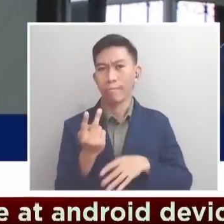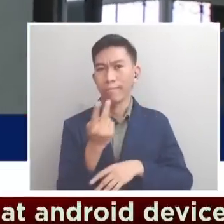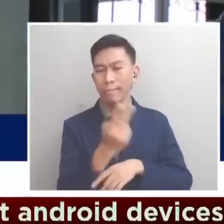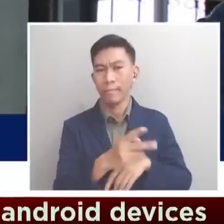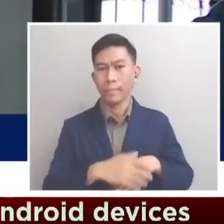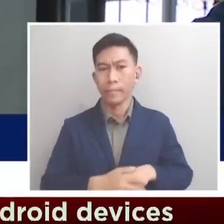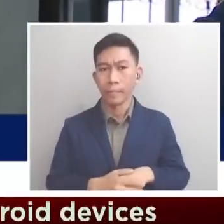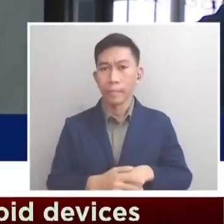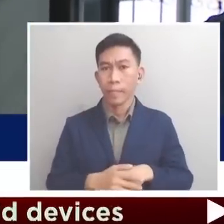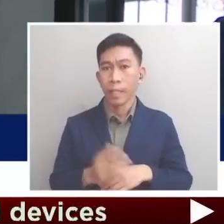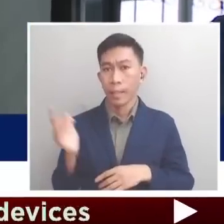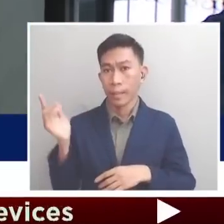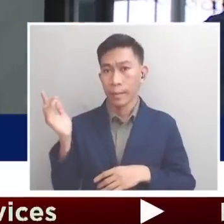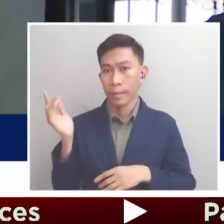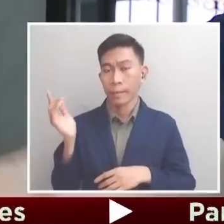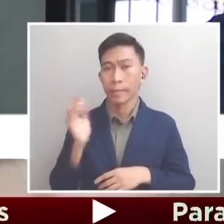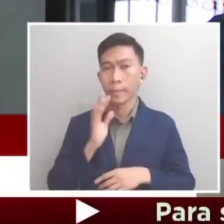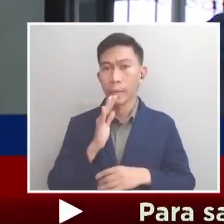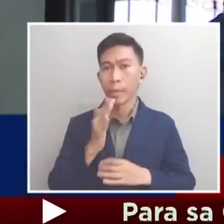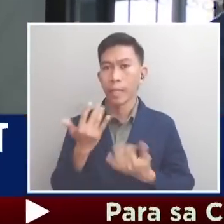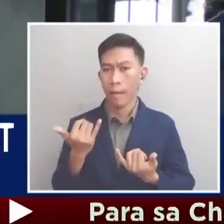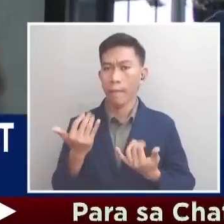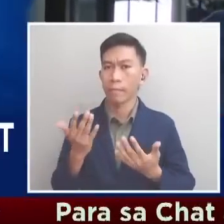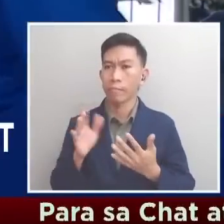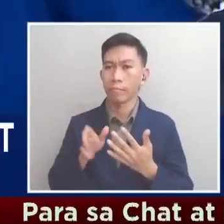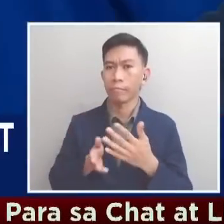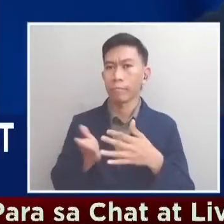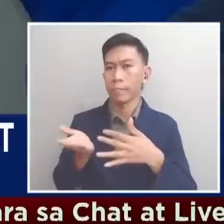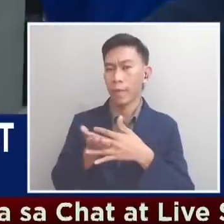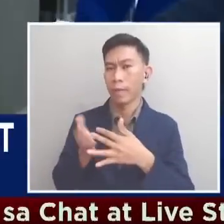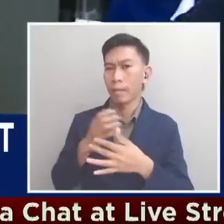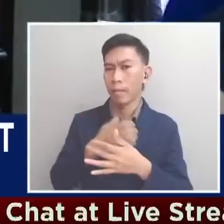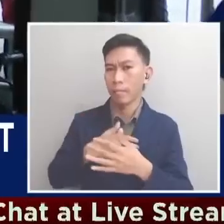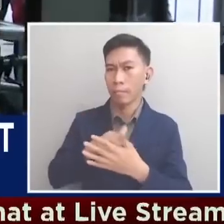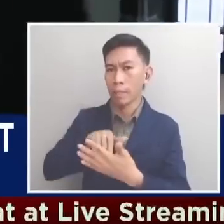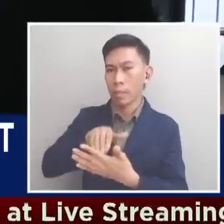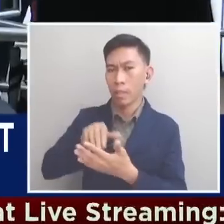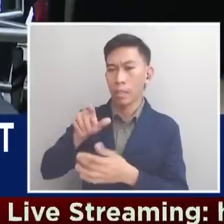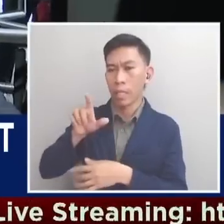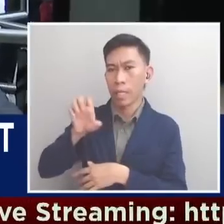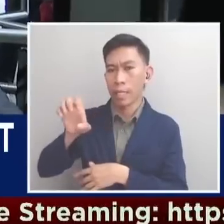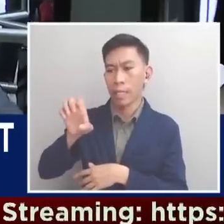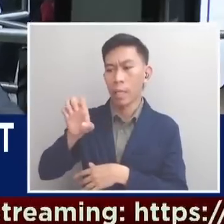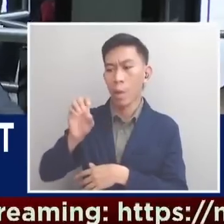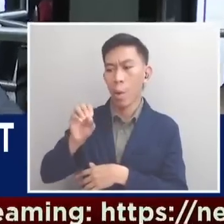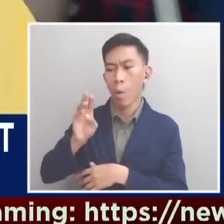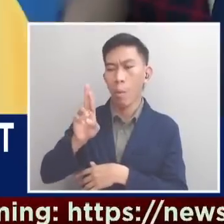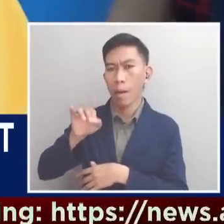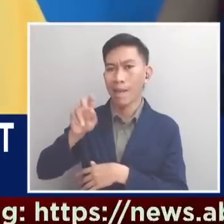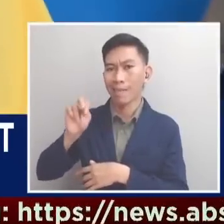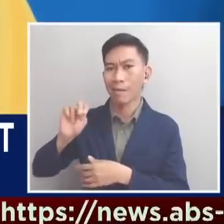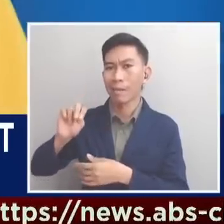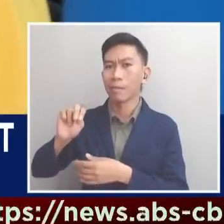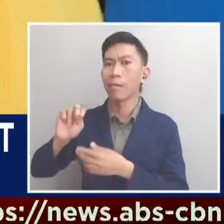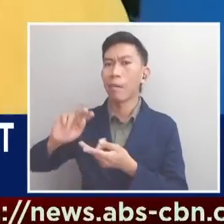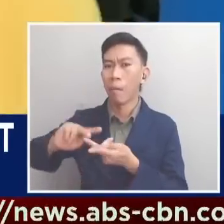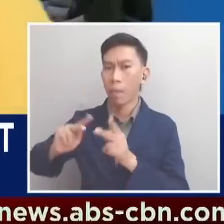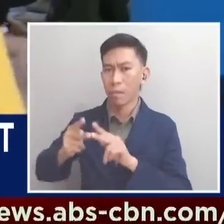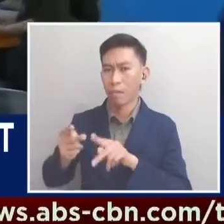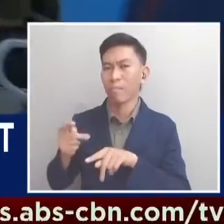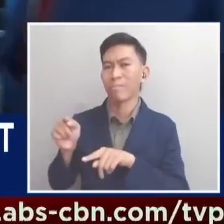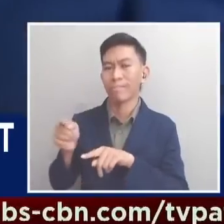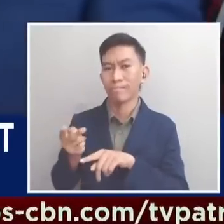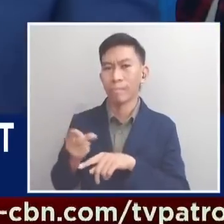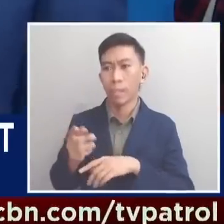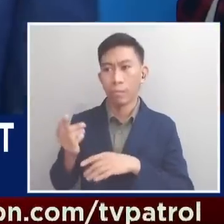kay Lee O'Brien at balak natin siyang ipadeport sa lalong madaling panahon. Ayon kay Pocwang, sa loob